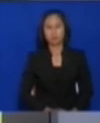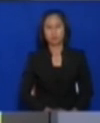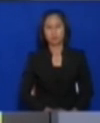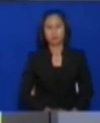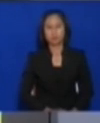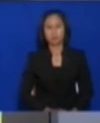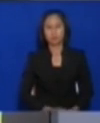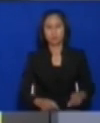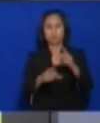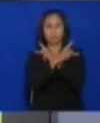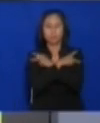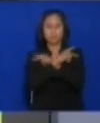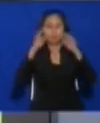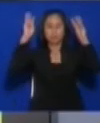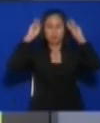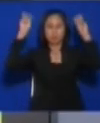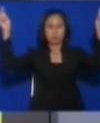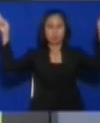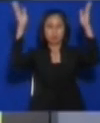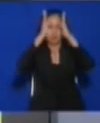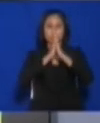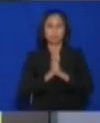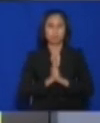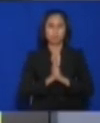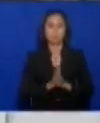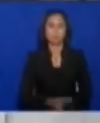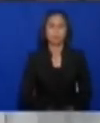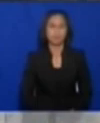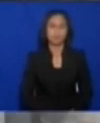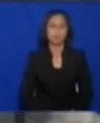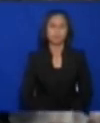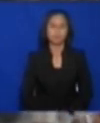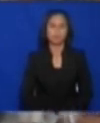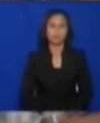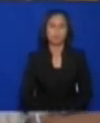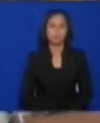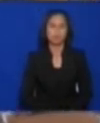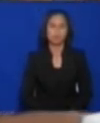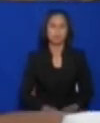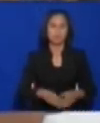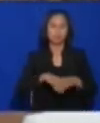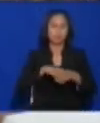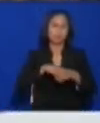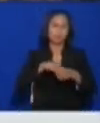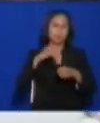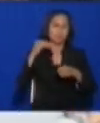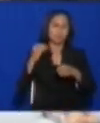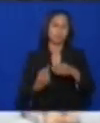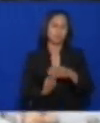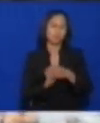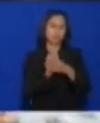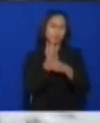terima kasih wassalamualaikum warahmatullahi wabarakatuh satu selanjutnya saya persilahkan